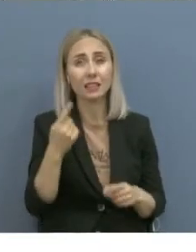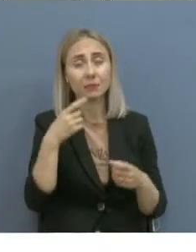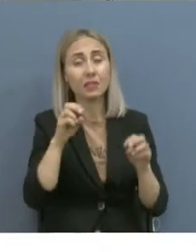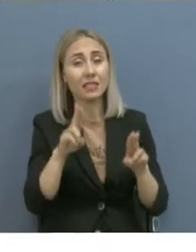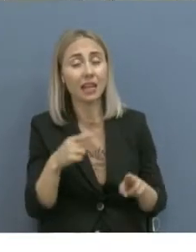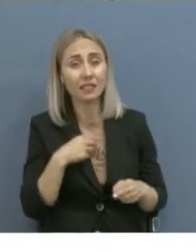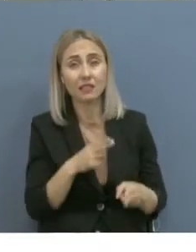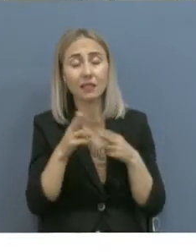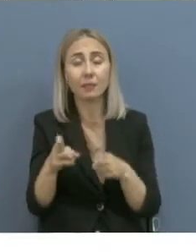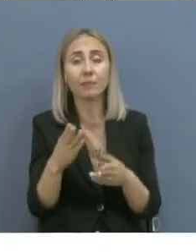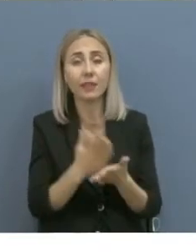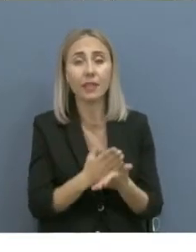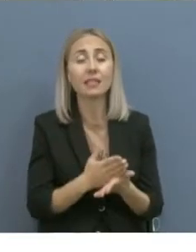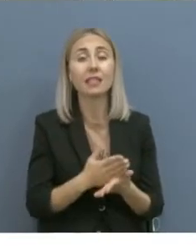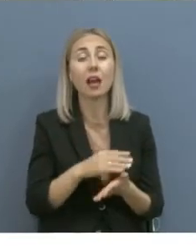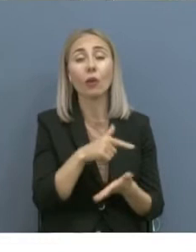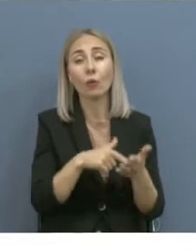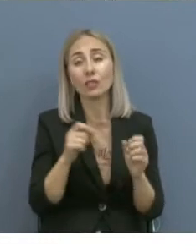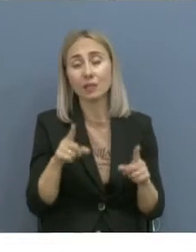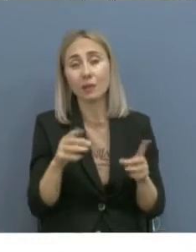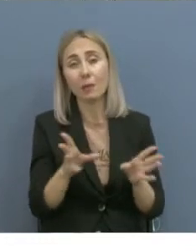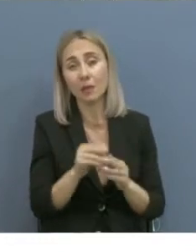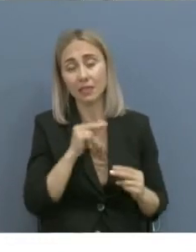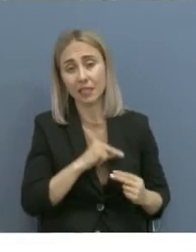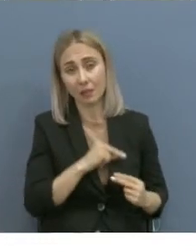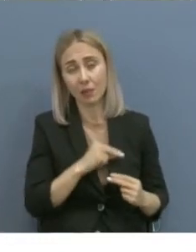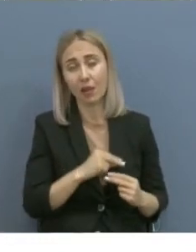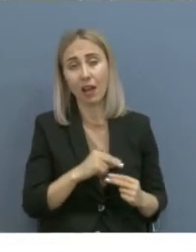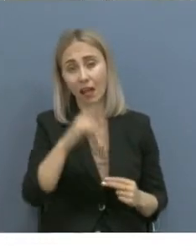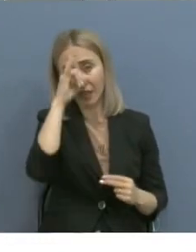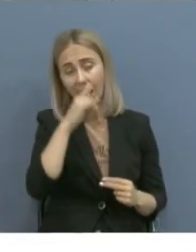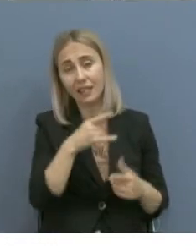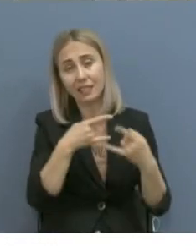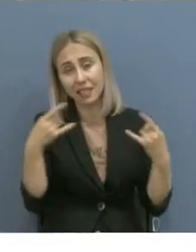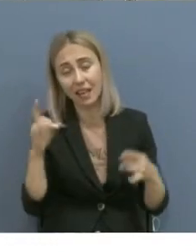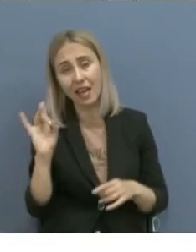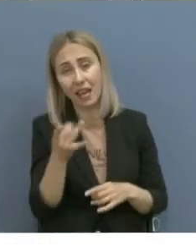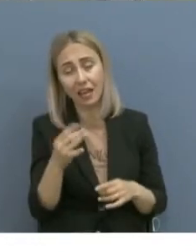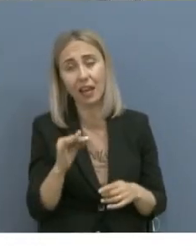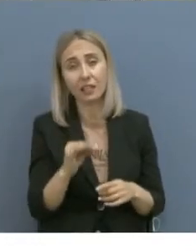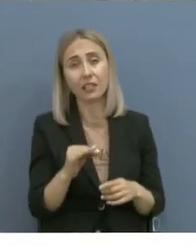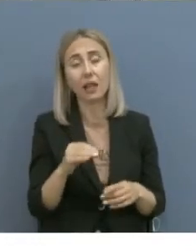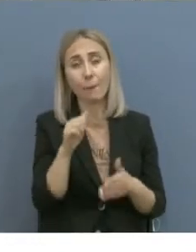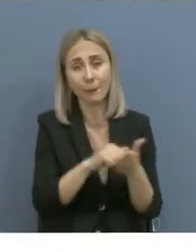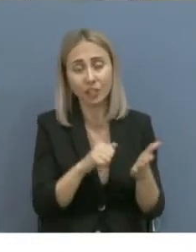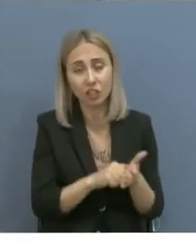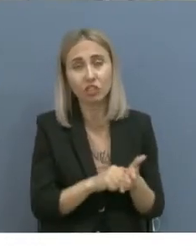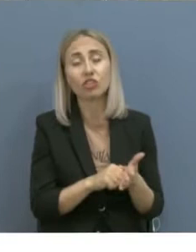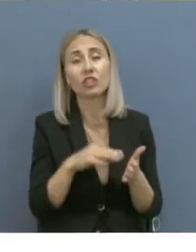ұлттың үнжариясы, ғасыр құрдасы Қазақ радиосына осыншалықты жанашырлық танытып, оның жаңағы елді